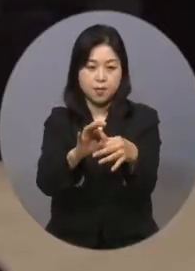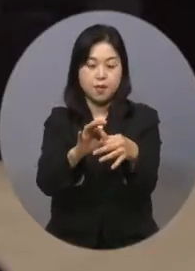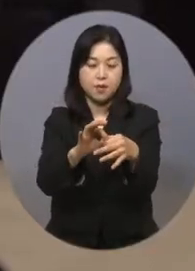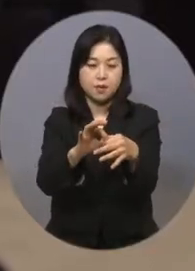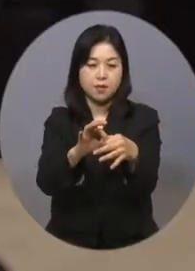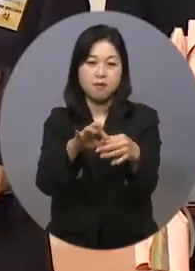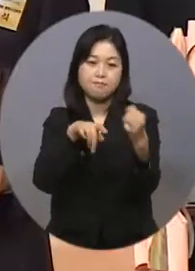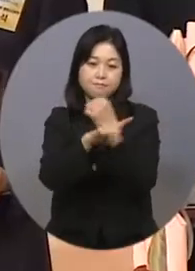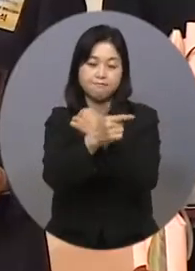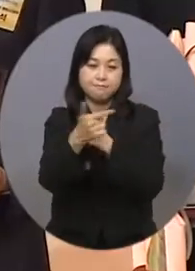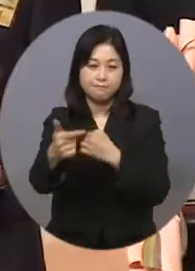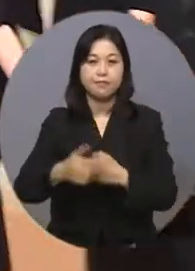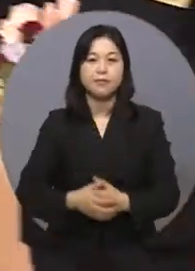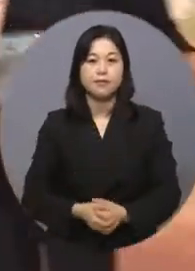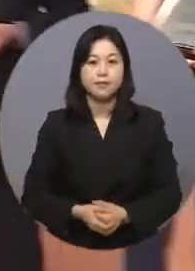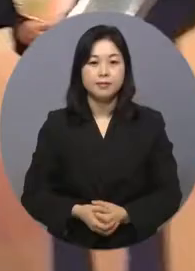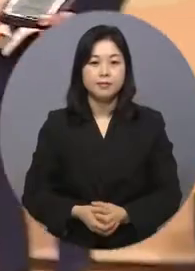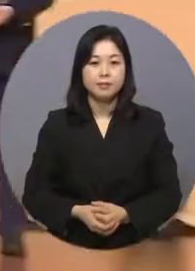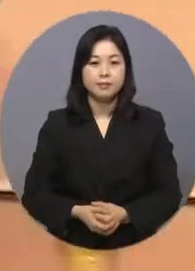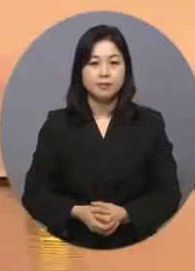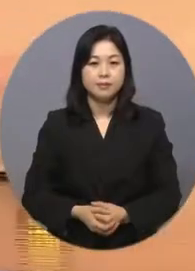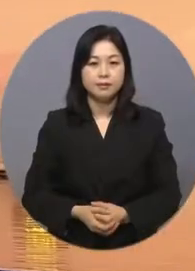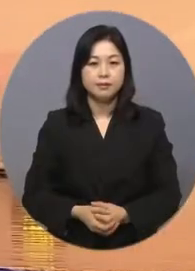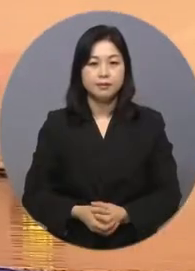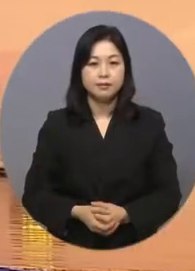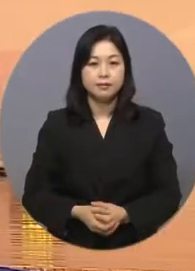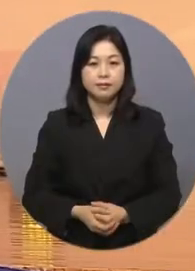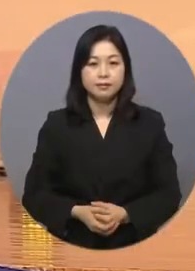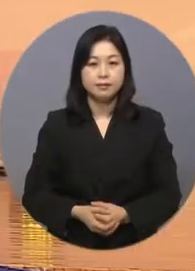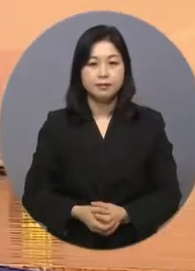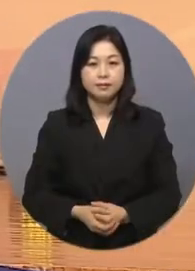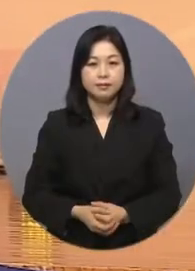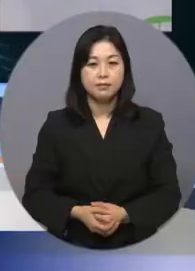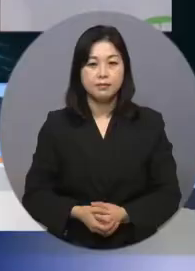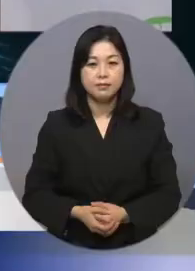뜻을 더했습니다. 복지TV 뉴스 박순용입니다.